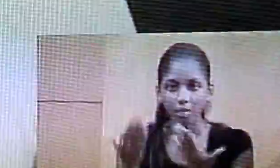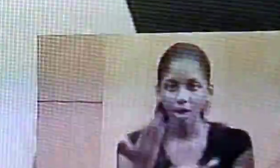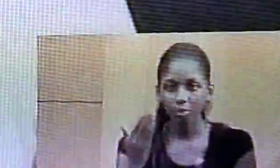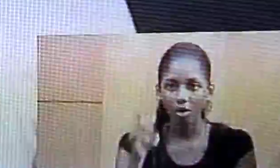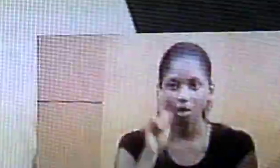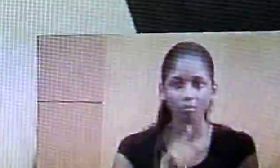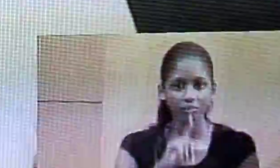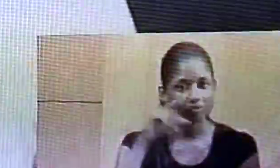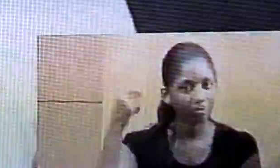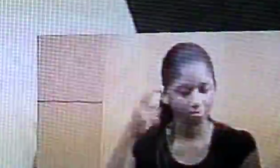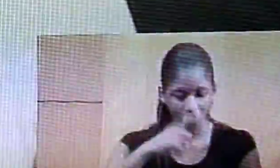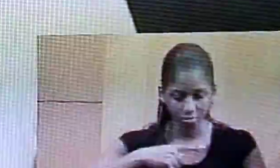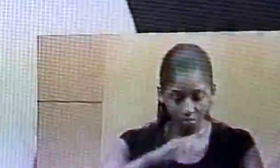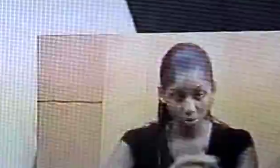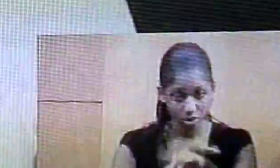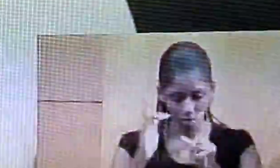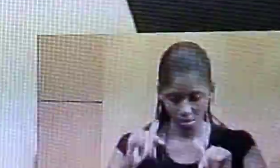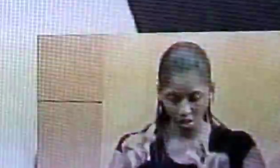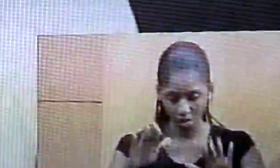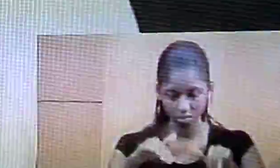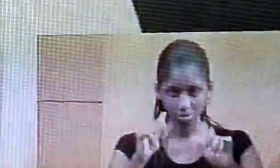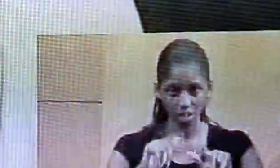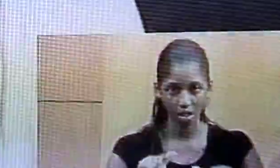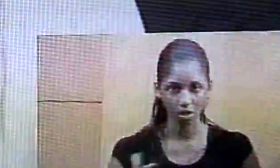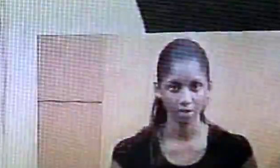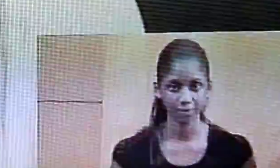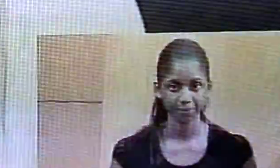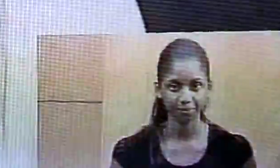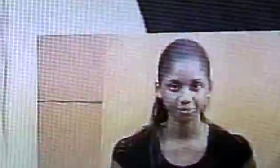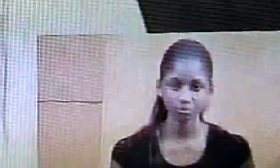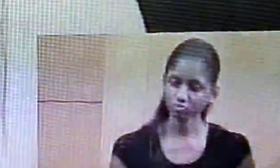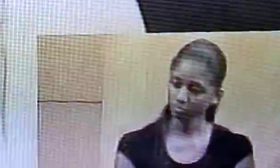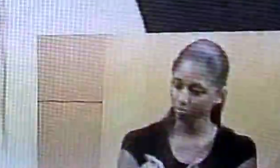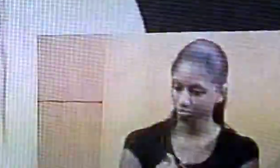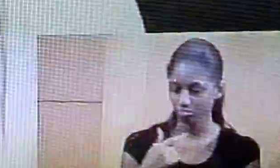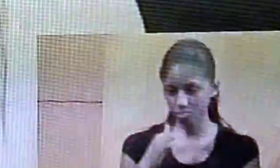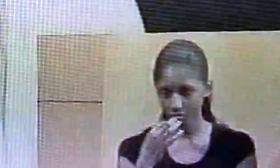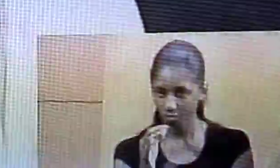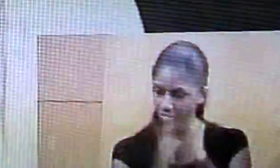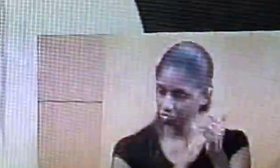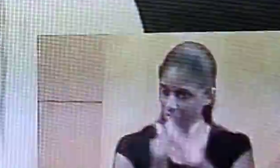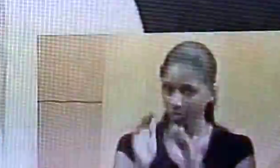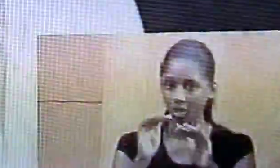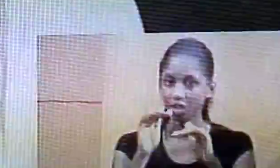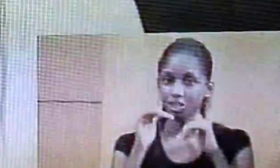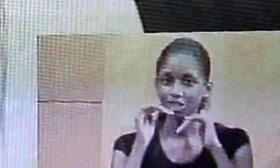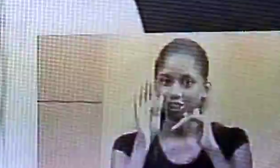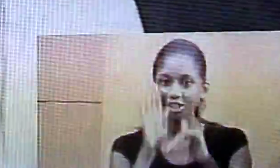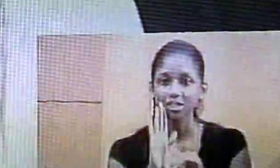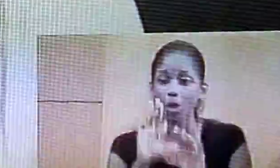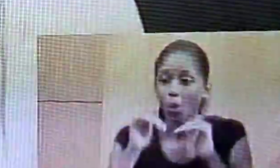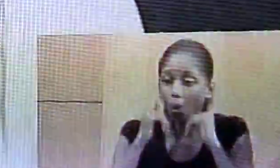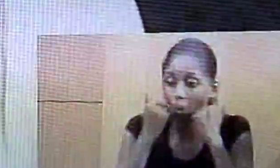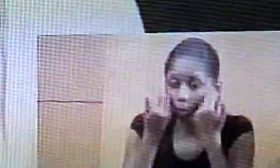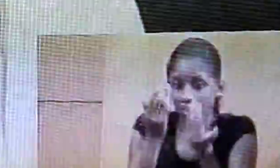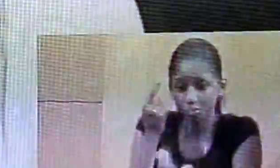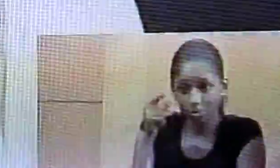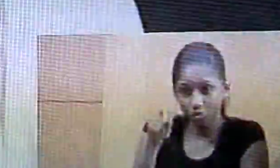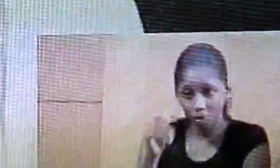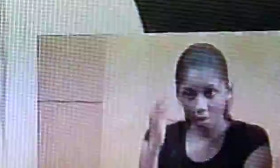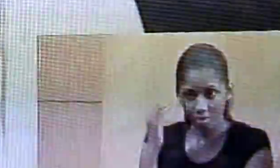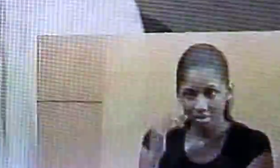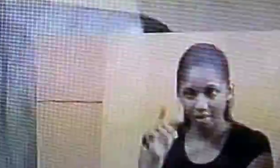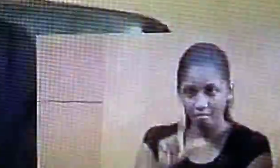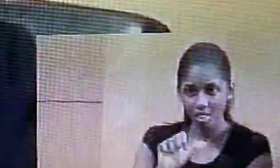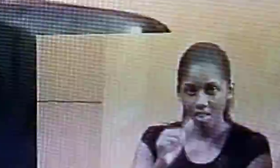trouvent dans cette assemblée-là. Alors je dis tout aussi gentiment, honte à vous, Madame Landi, de